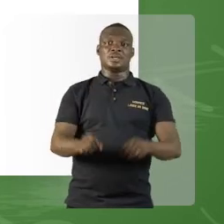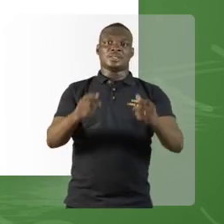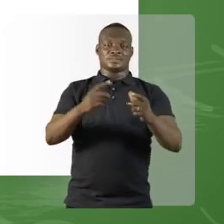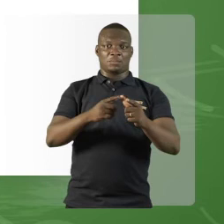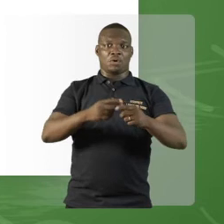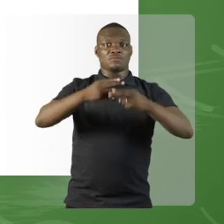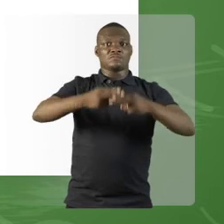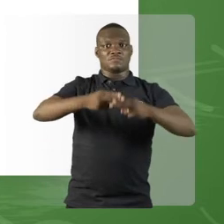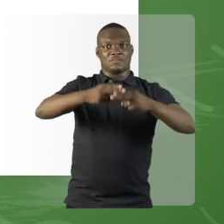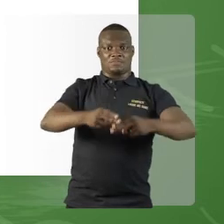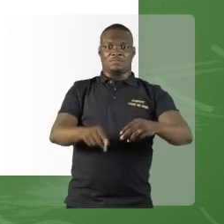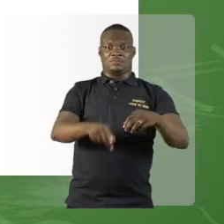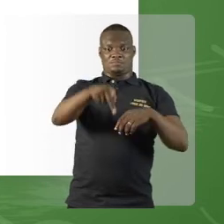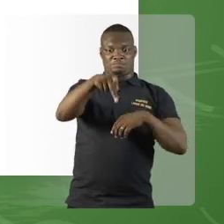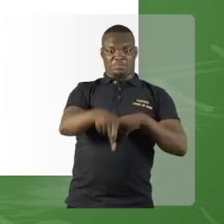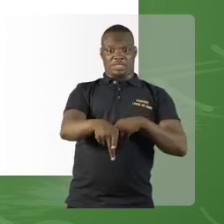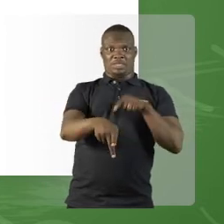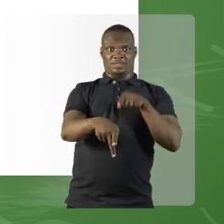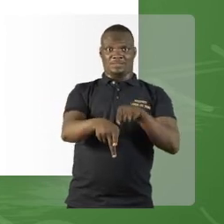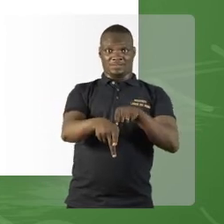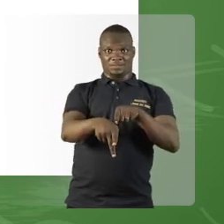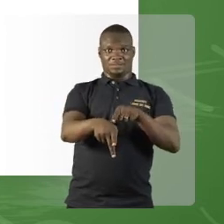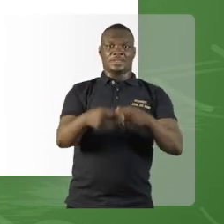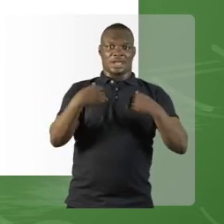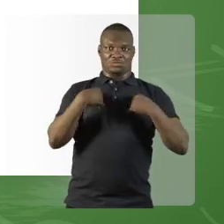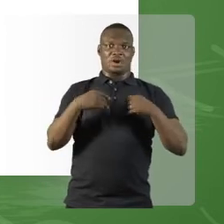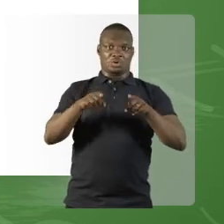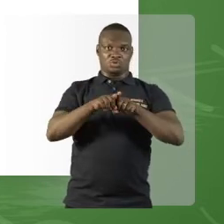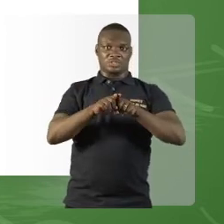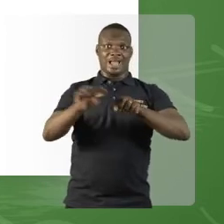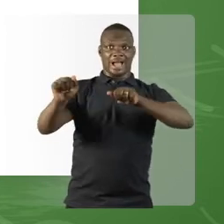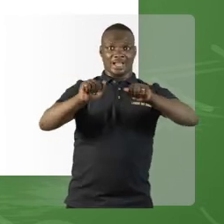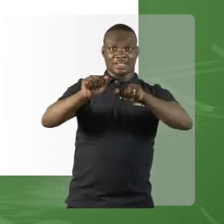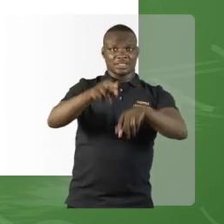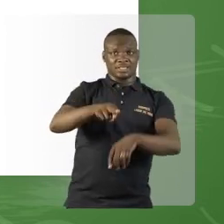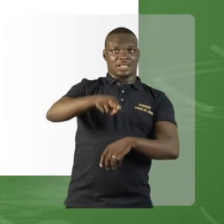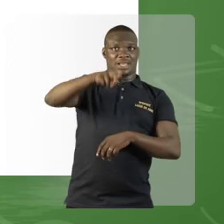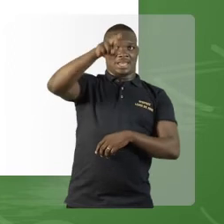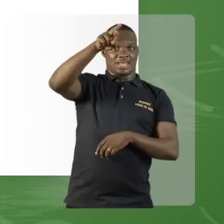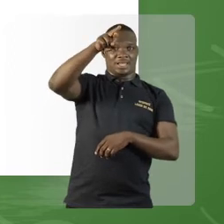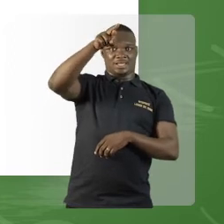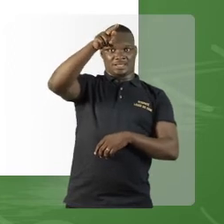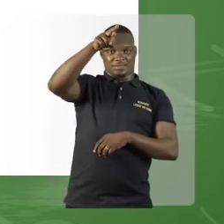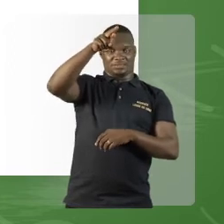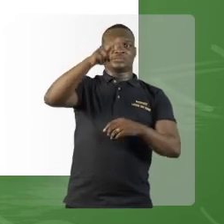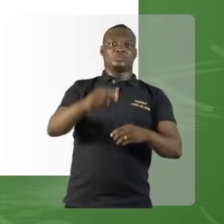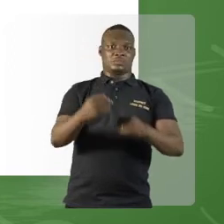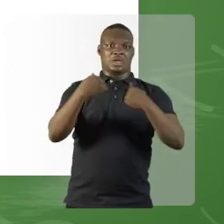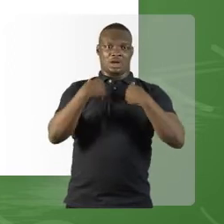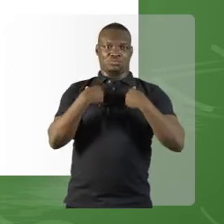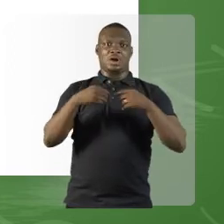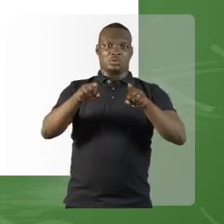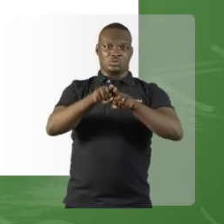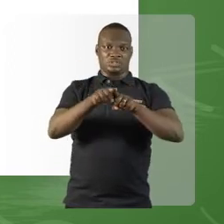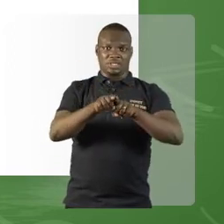poids P0 de la balance à vide, la réaction R de l'axe, le poids